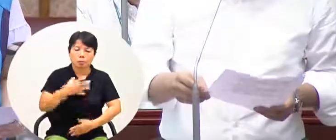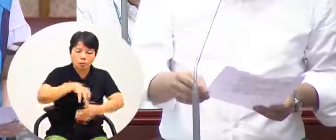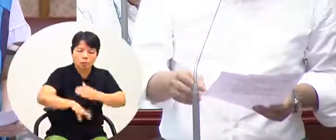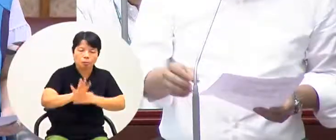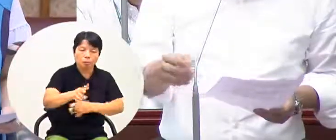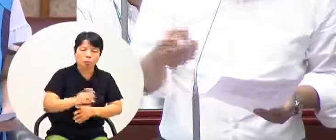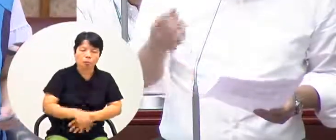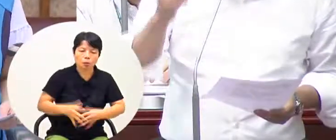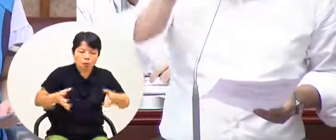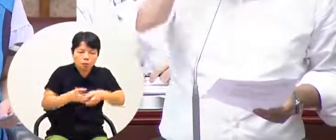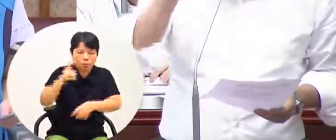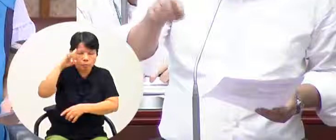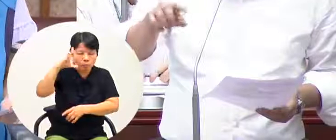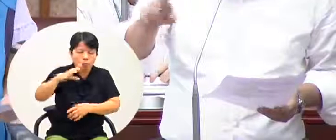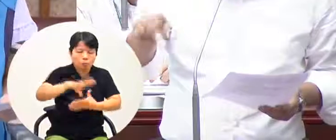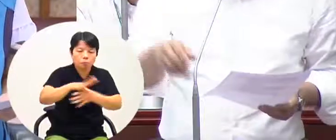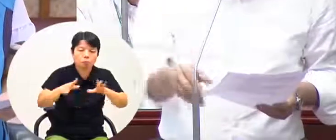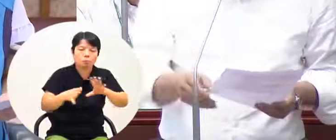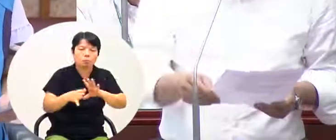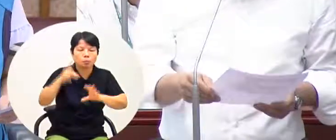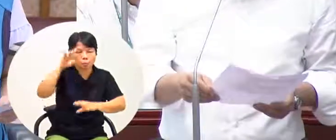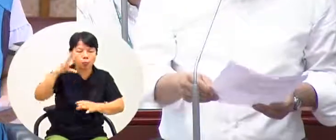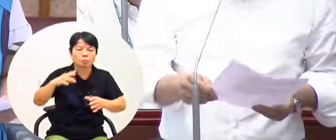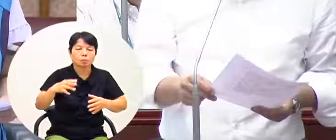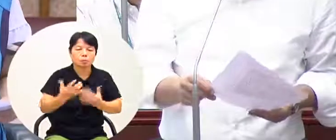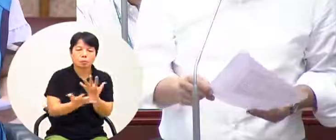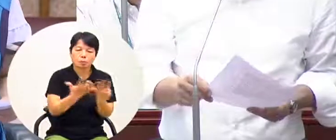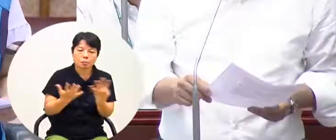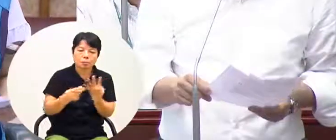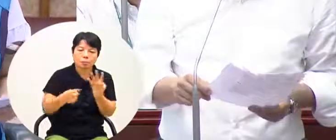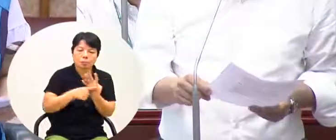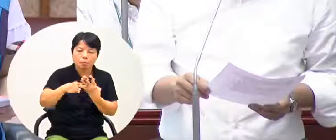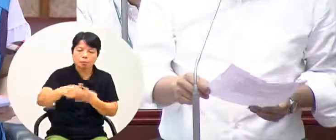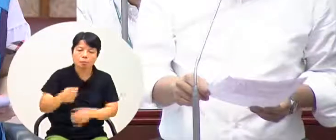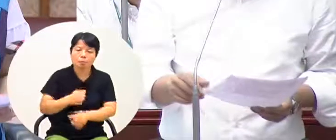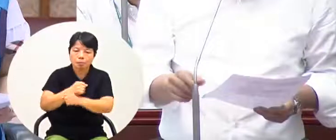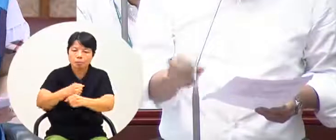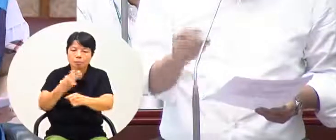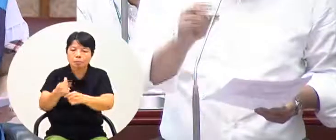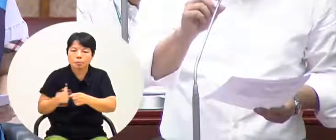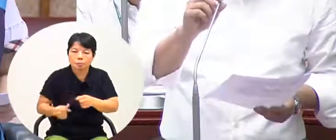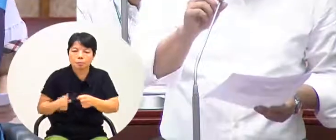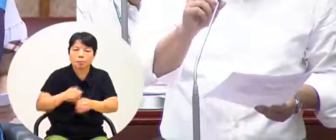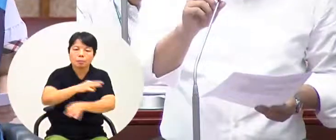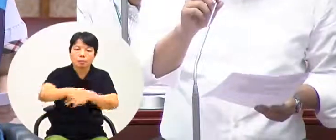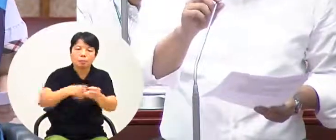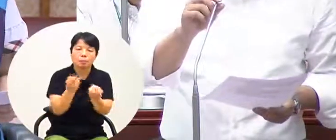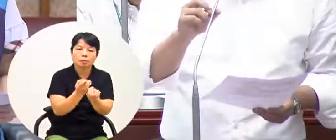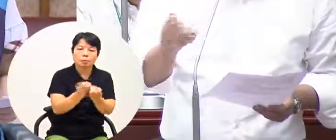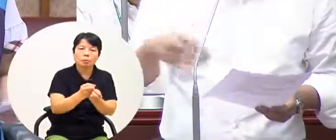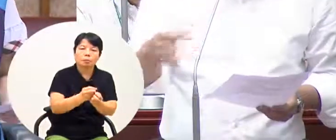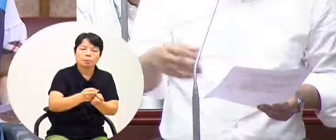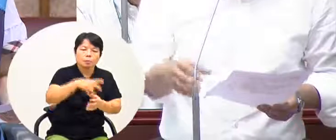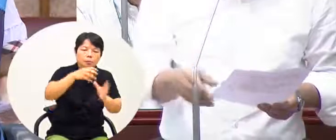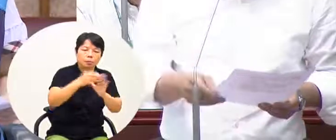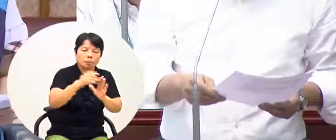业。那另外在博二整个特区也有经发局推的所谓的 M Zone， 就是大港制造的特区，